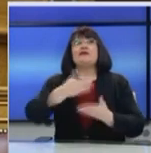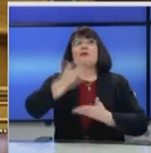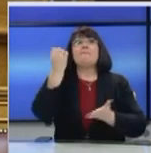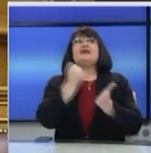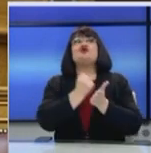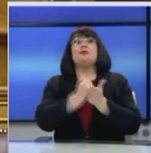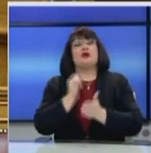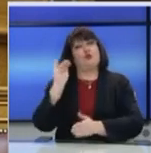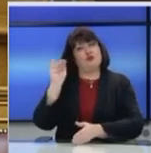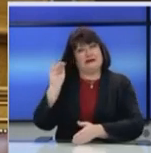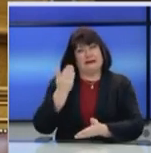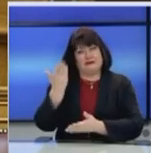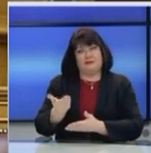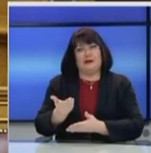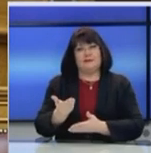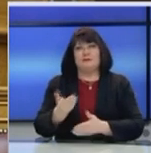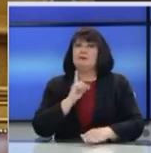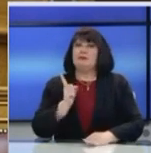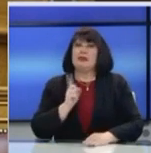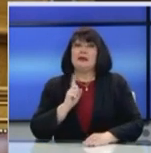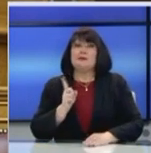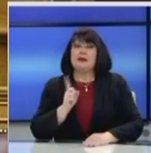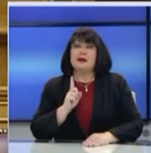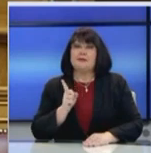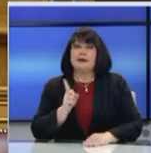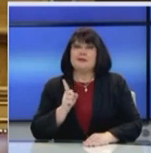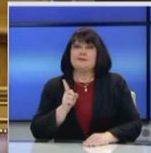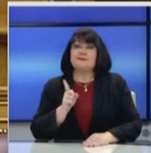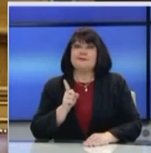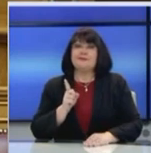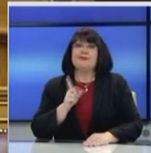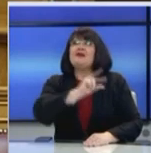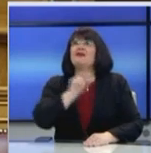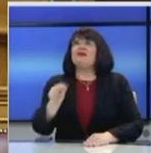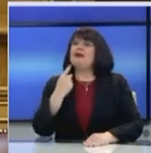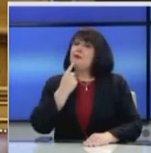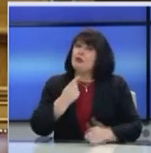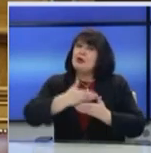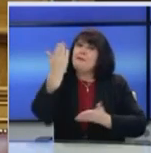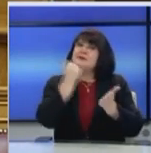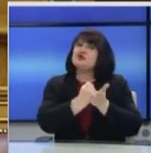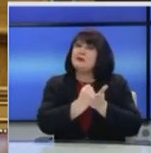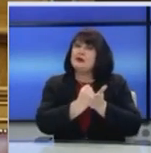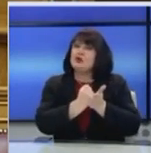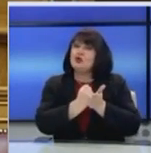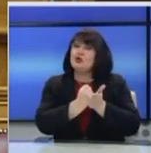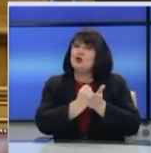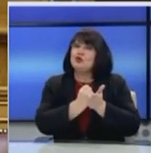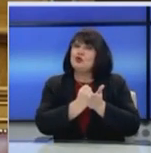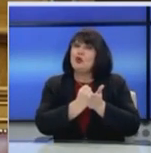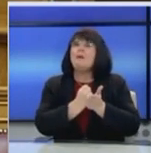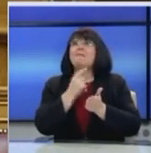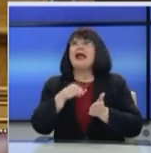ευρωπαϊκού πιστοποιητικού εμβολιασμού δεν πρέπει σε καμία περίπτωση να ταυτίζεται με την έννοια του